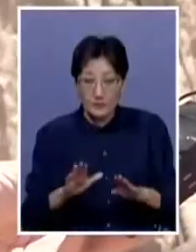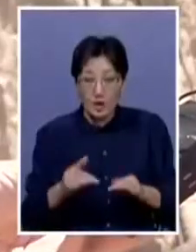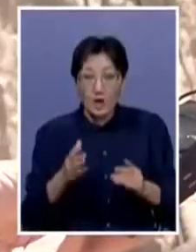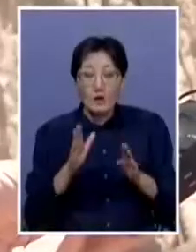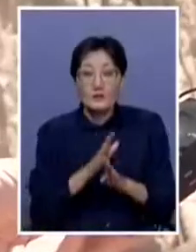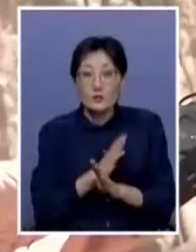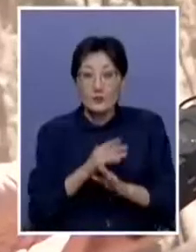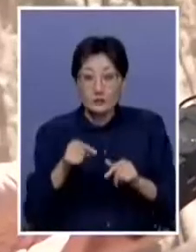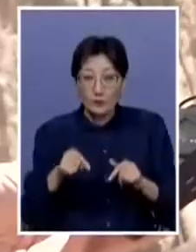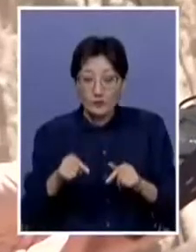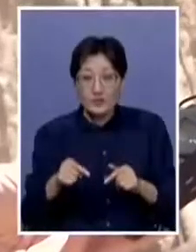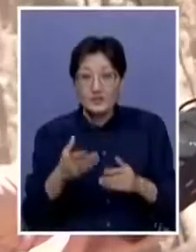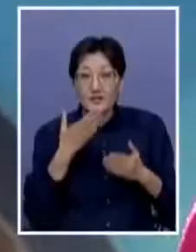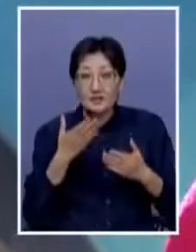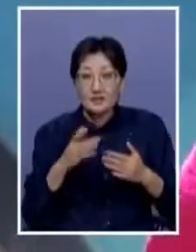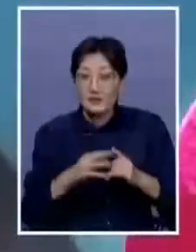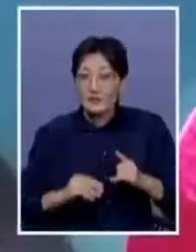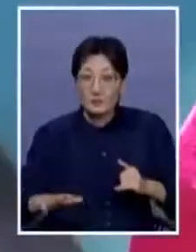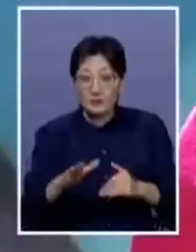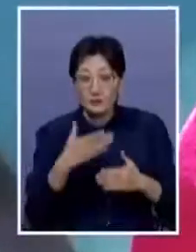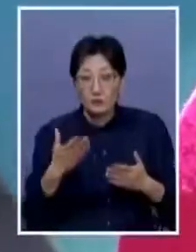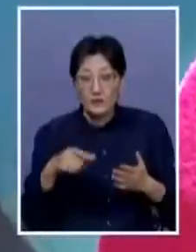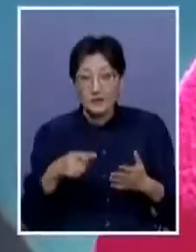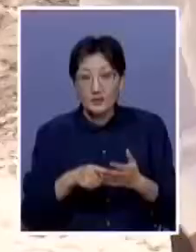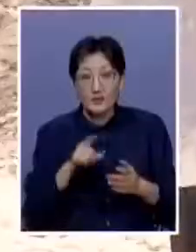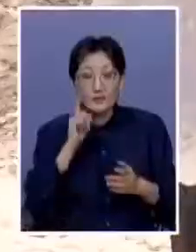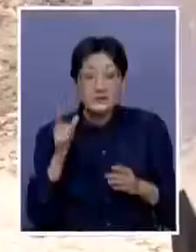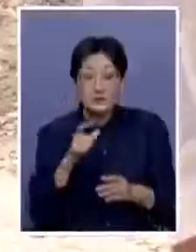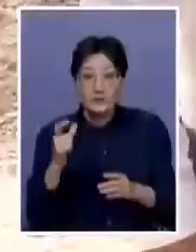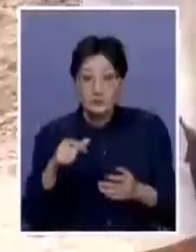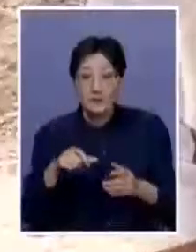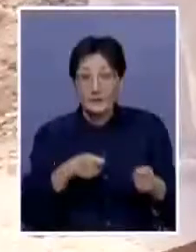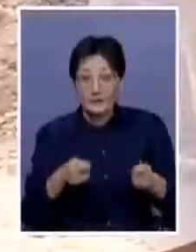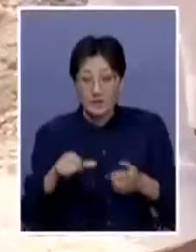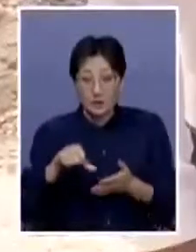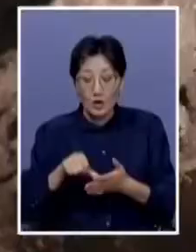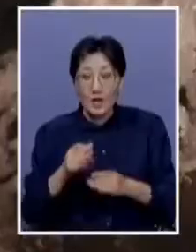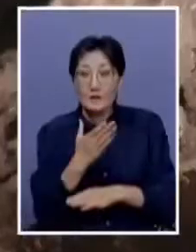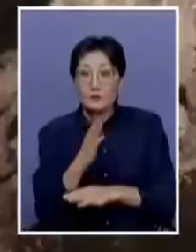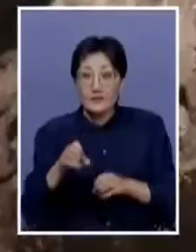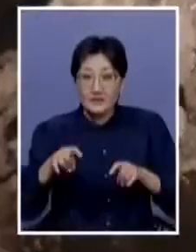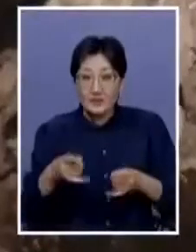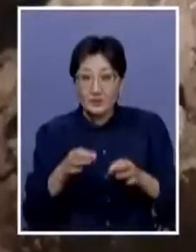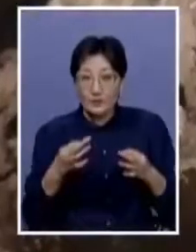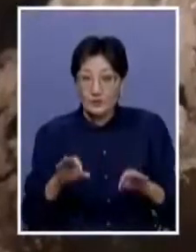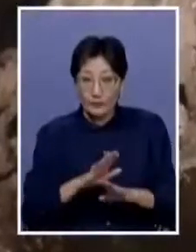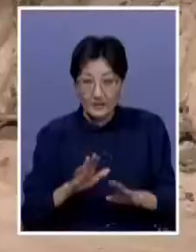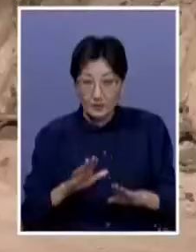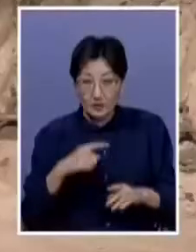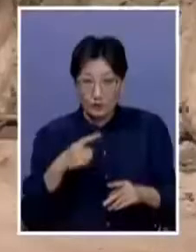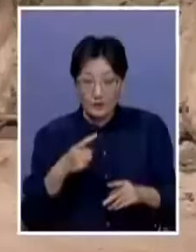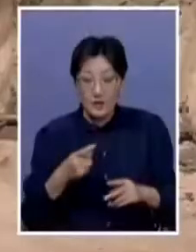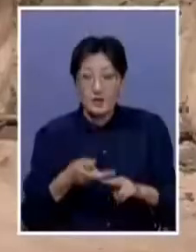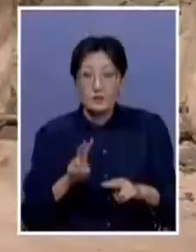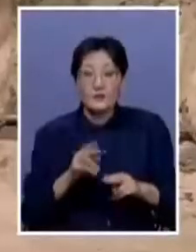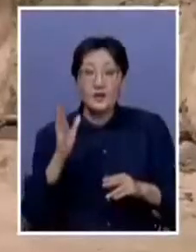ауа жұтатын жеріміз қалмай барады. Ал қалалық жасыл экономика басқармасының өкілдері мұндағы ағаштарға кесуге рұқсат берілген жоқ деп отыр.